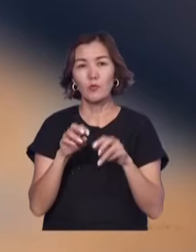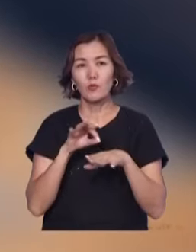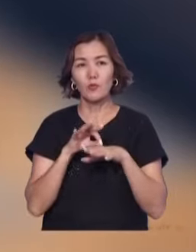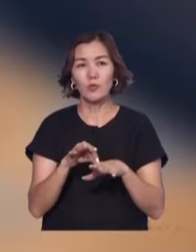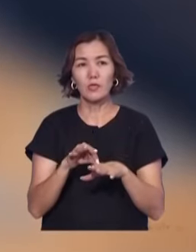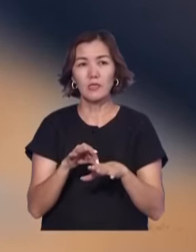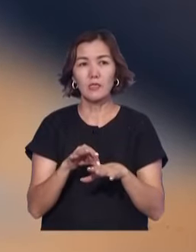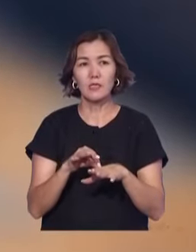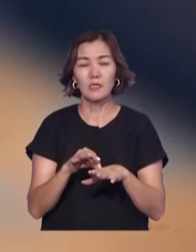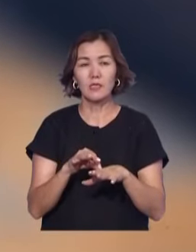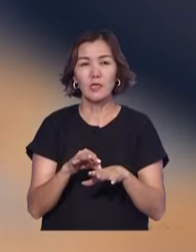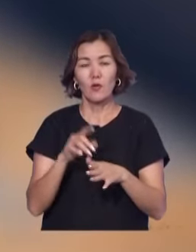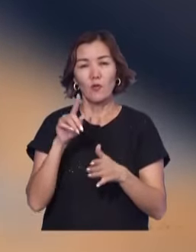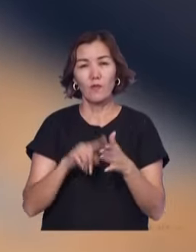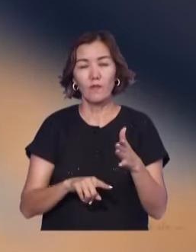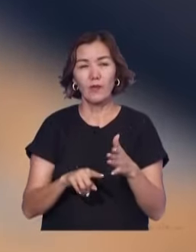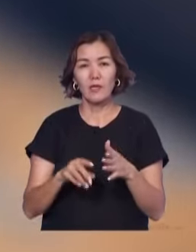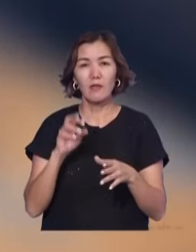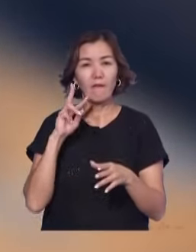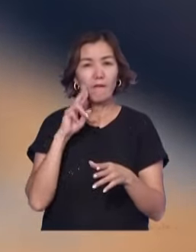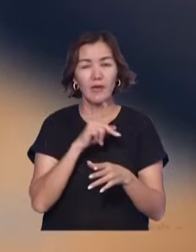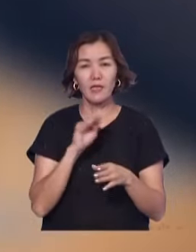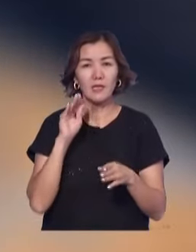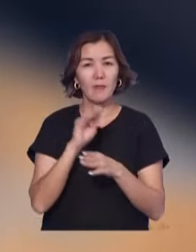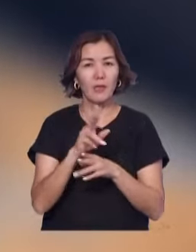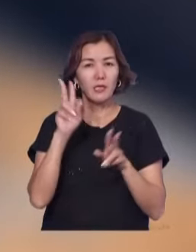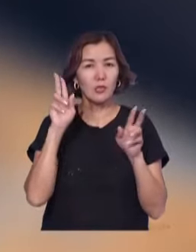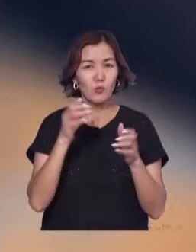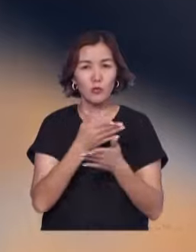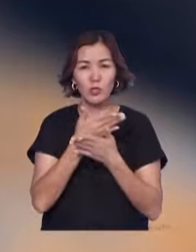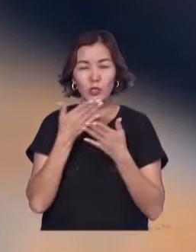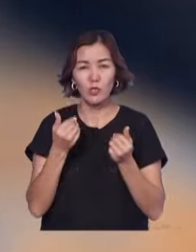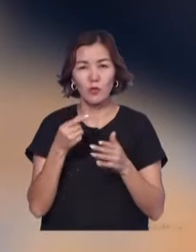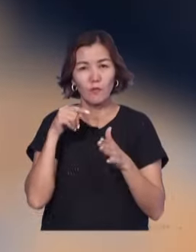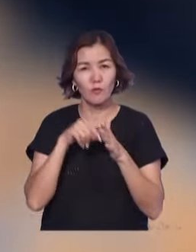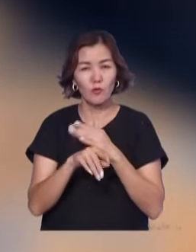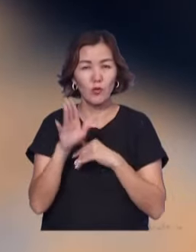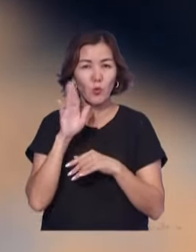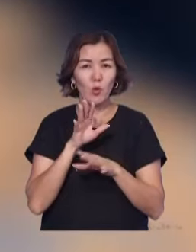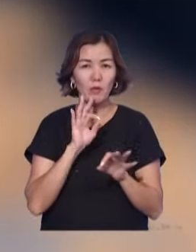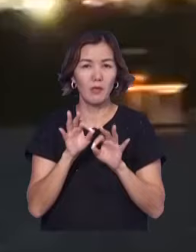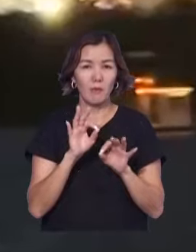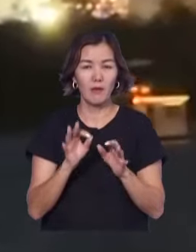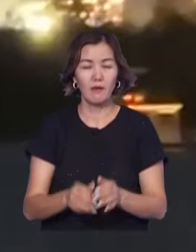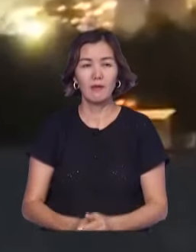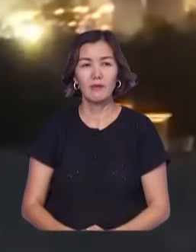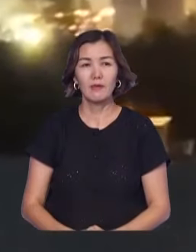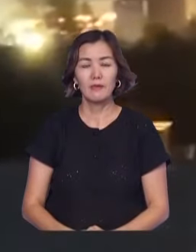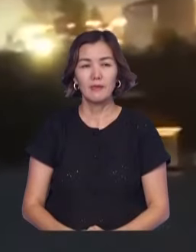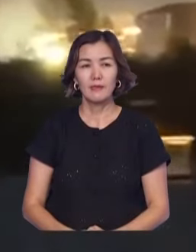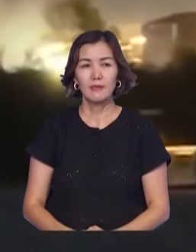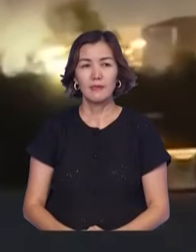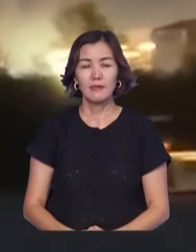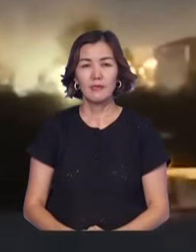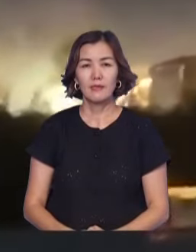ветеринары, в приюте уверены, что никакого вреда от дополнительных ушей нет, ведь главное – внутреннее ухо в порядке. В